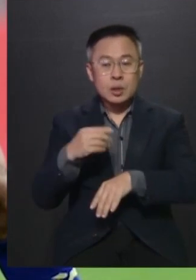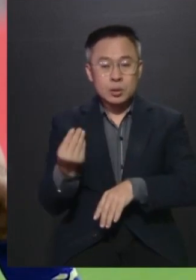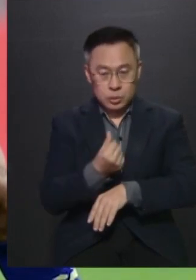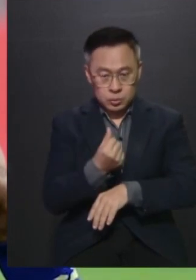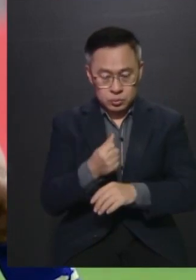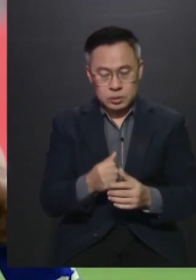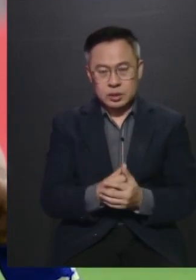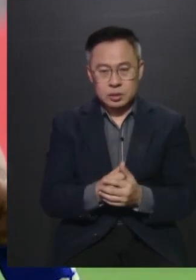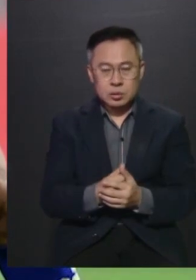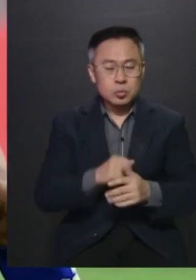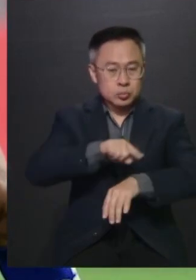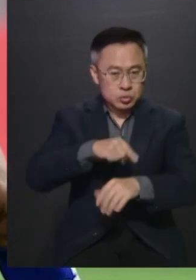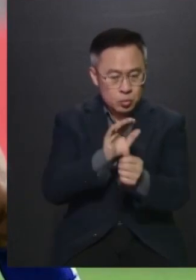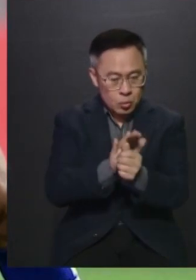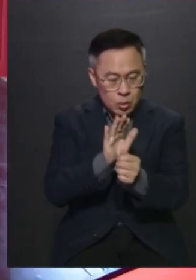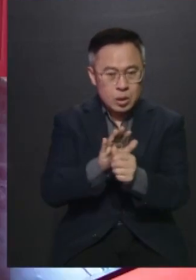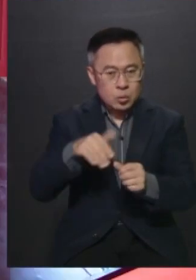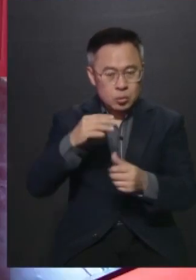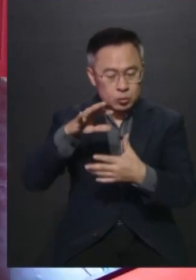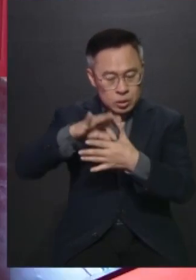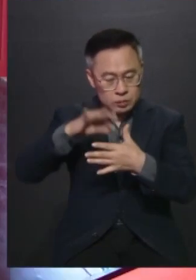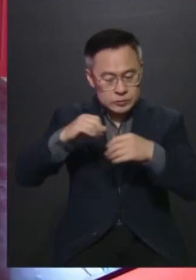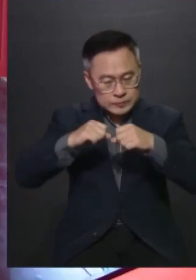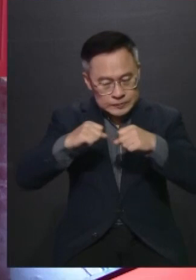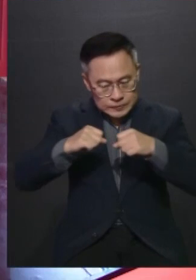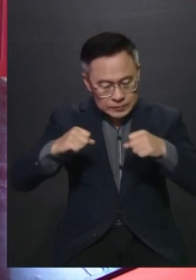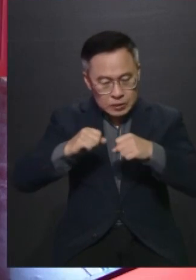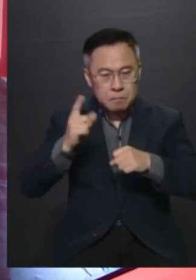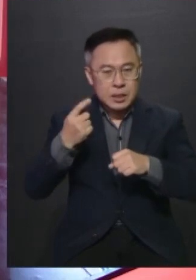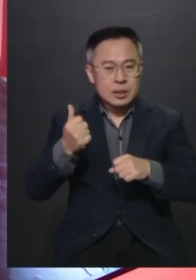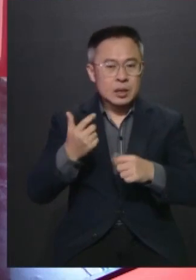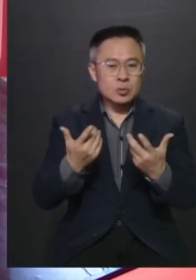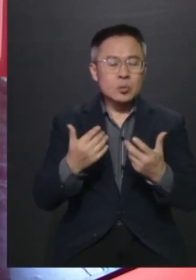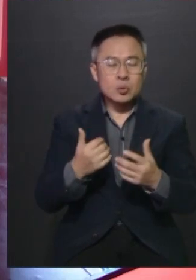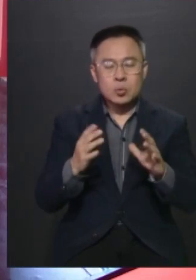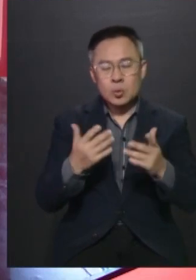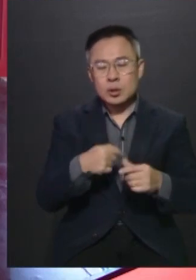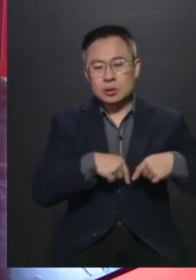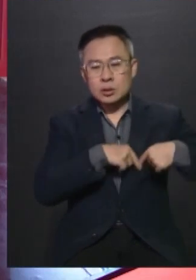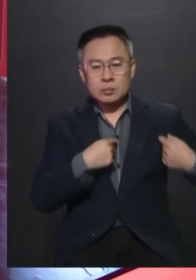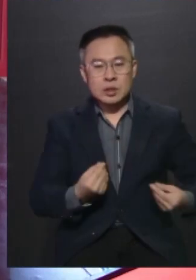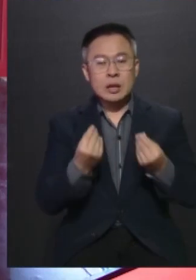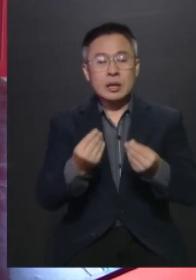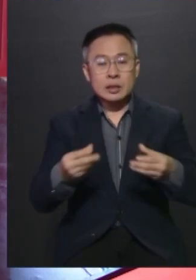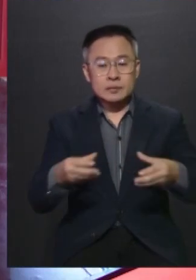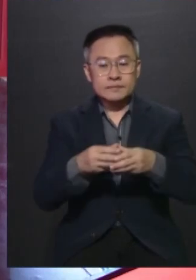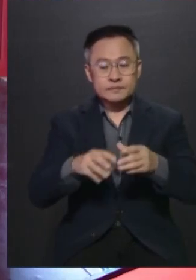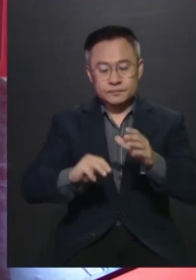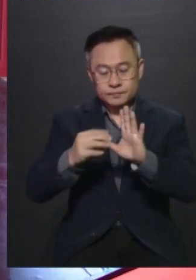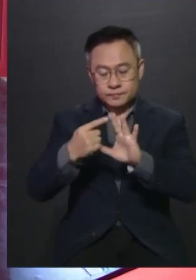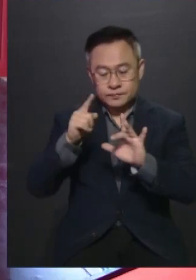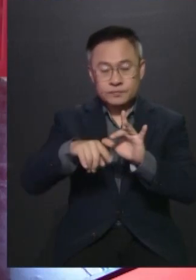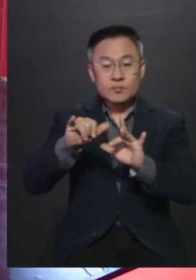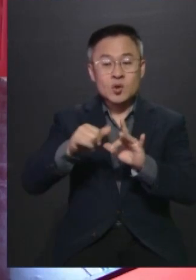ามันต้องมีช่วงในการพักฟื้นกว่ากล้ามเนื้อมันจะกลับมาเข้าที่เข้าทางนะคะยังไงก็เป็นกำลังใจให้กับมุ้ยด้วยละกันนะคะคุณผู้ชม